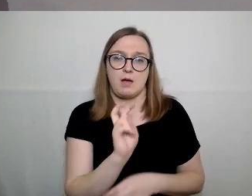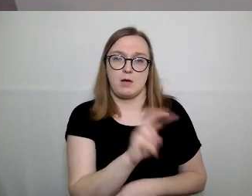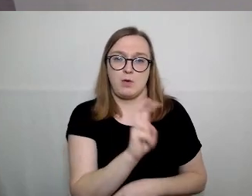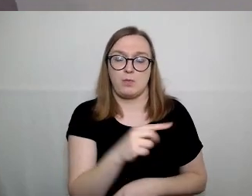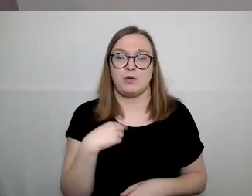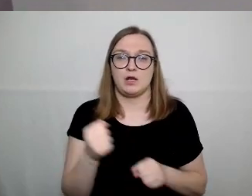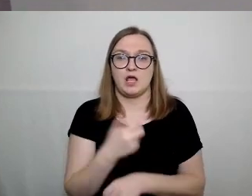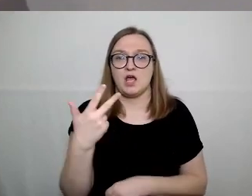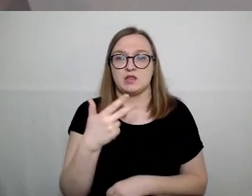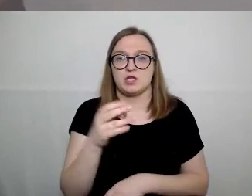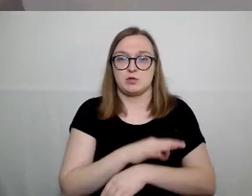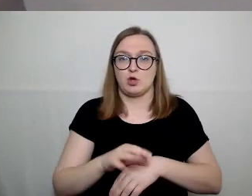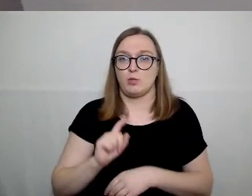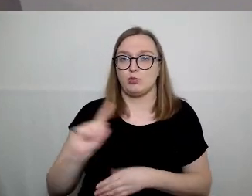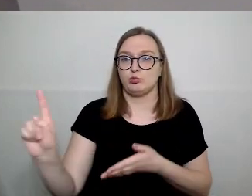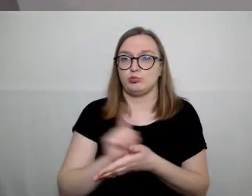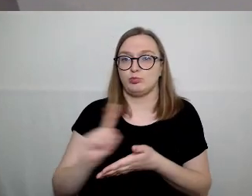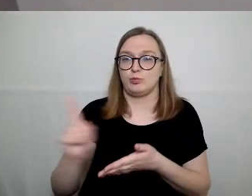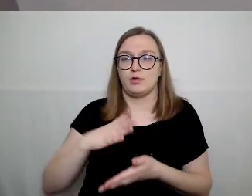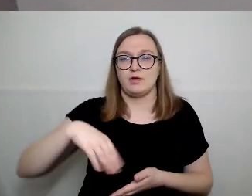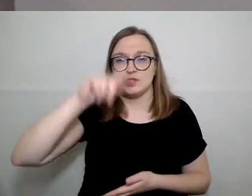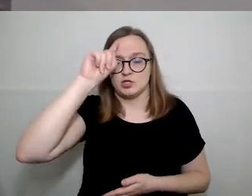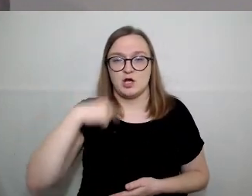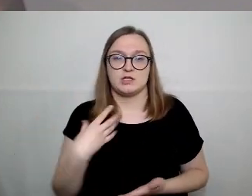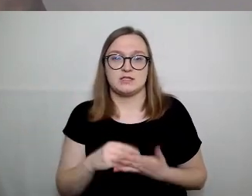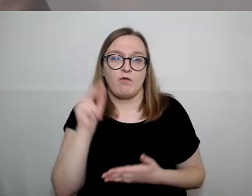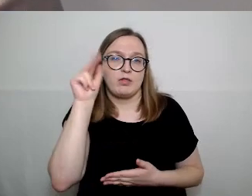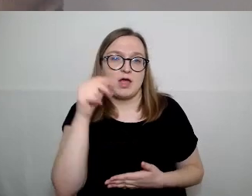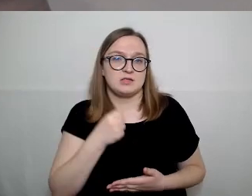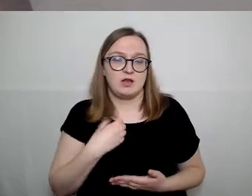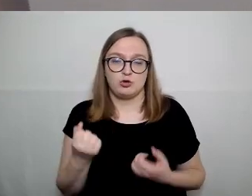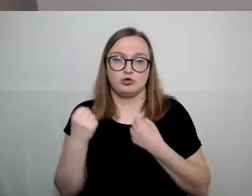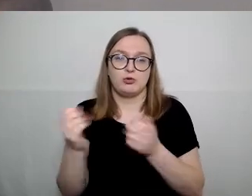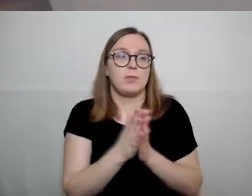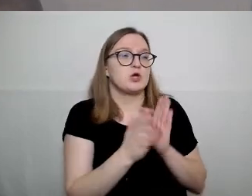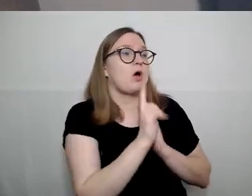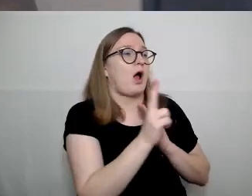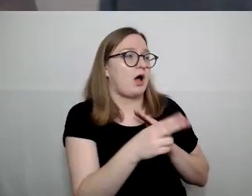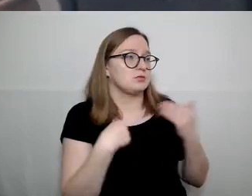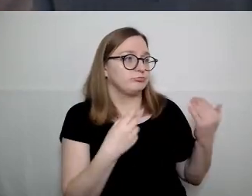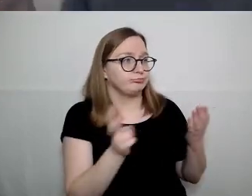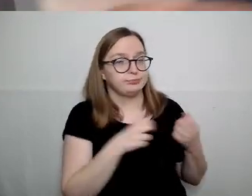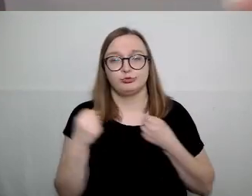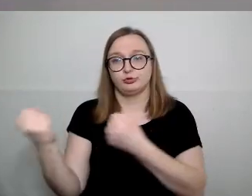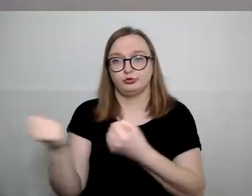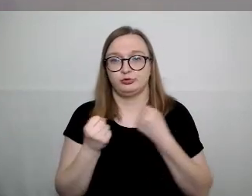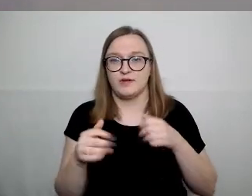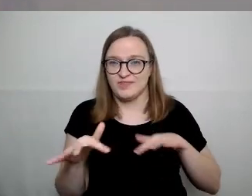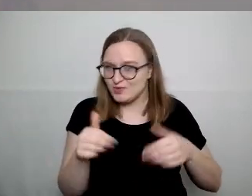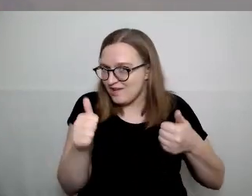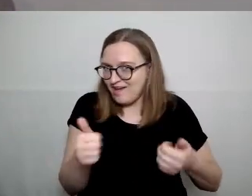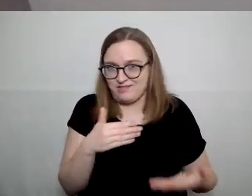km. Kadangi dar, kaip jūs žinau, vairuotojo teisių neturiu, tai tenka kažką kviestis, kad mane nuvežtų. Tai situacija galbūt nėra gera, tad